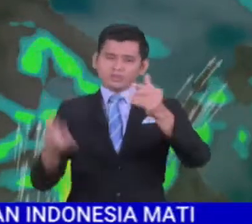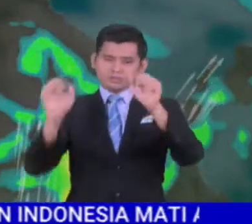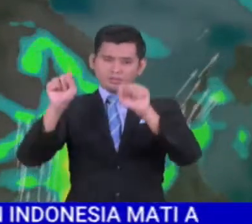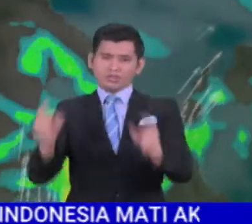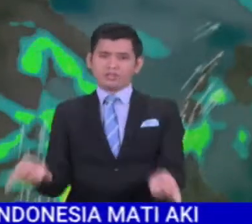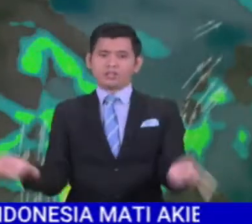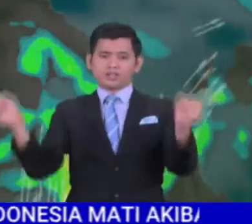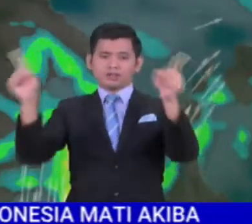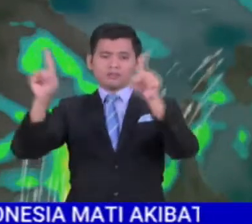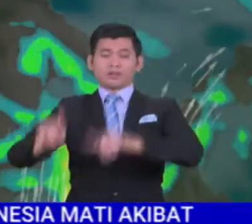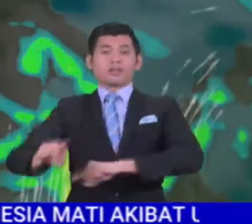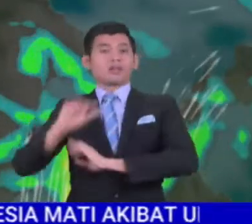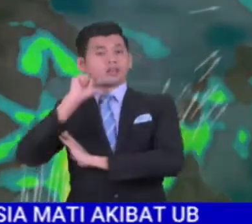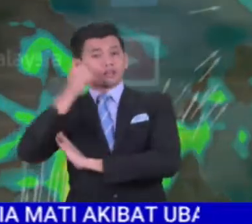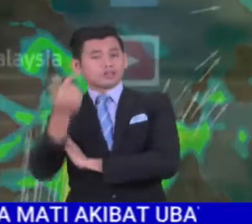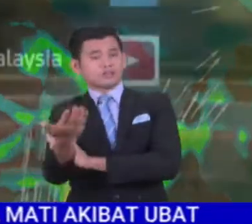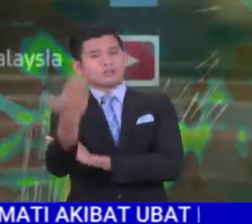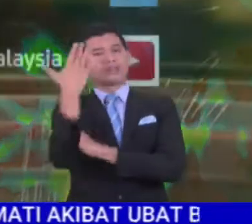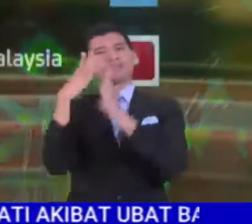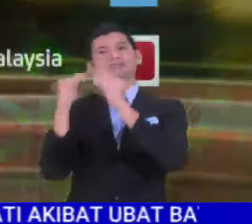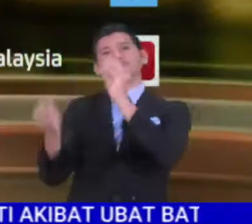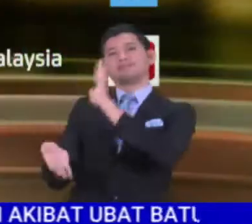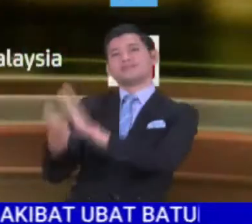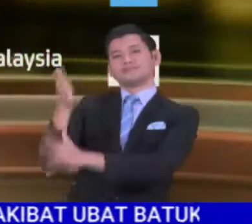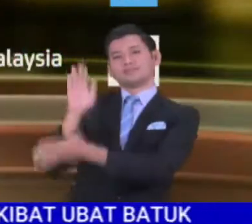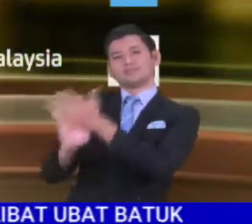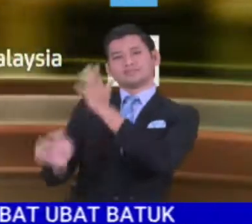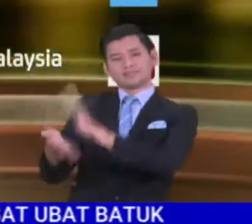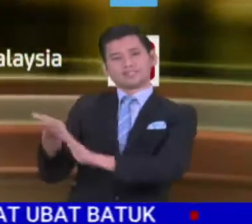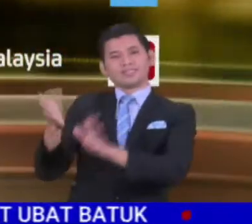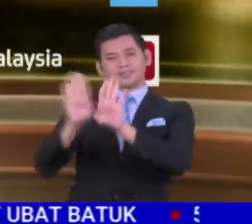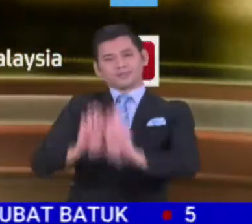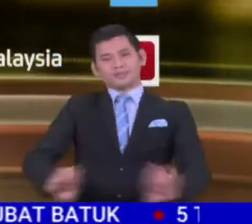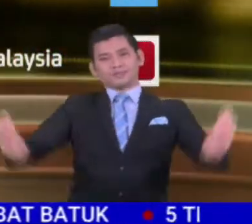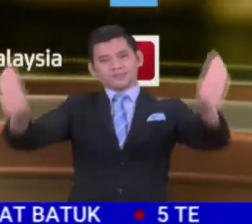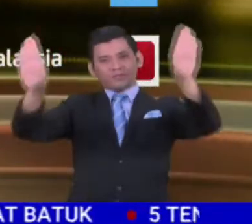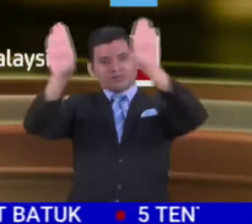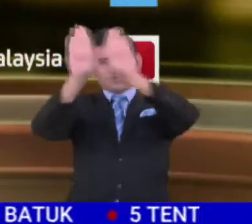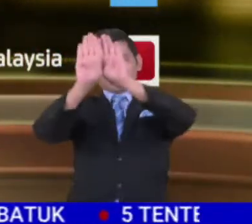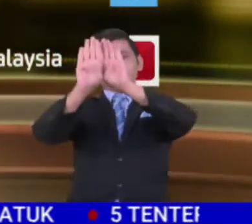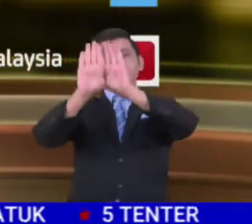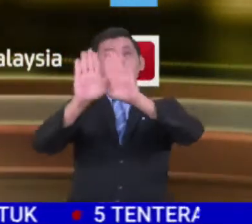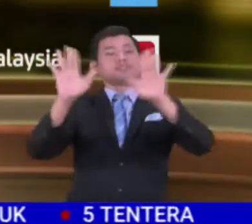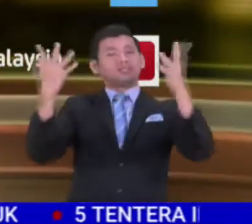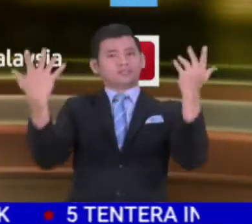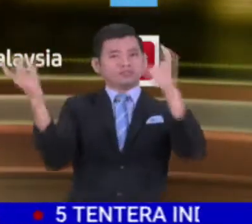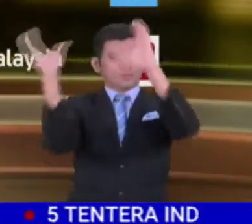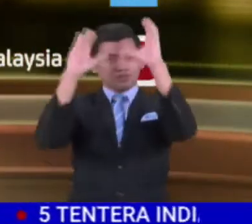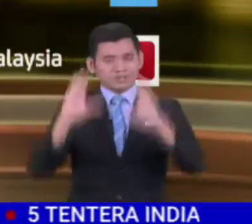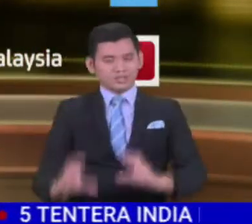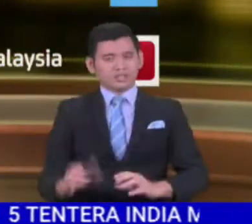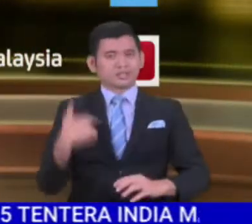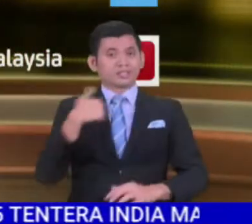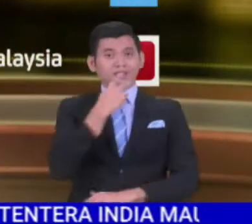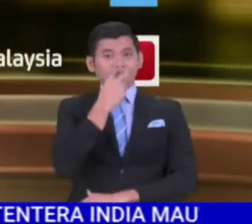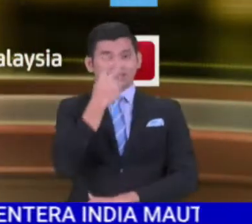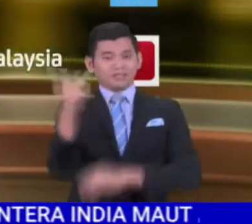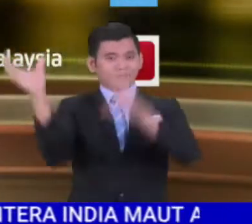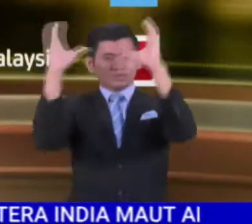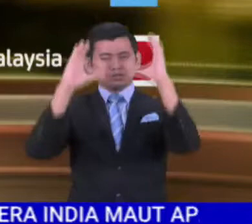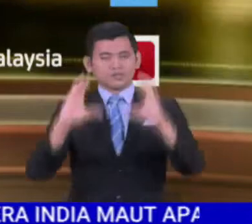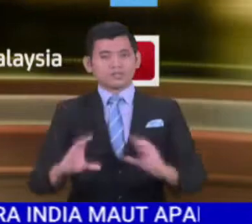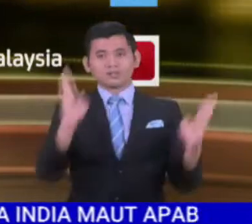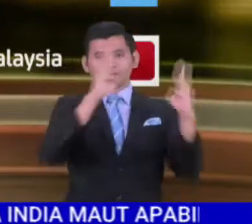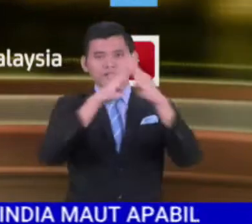menjelang keesokan pagi. Baiklah, sekian sahaja laporan cuaca daripada Map Malaysia buat masa kini. Sebelum kita berpisah, kita lihat dulu ramalan cuaca